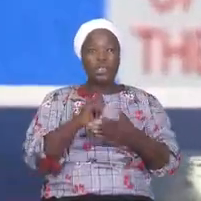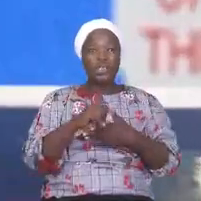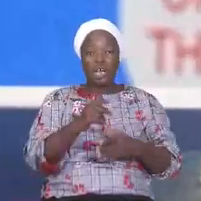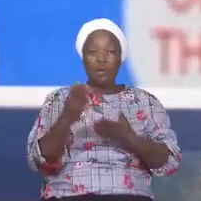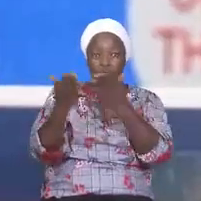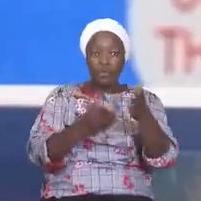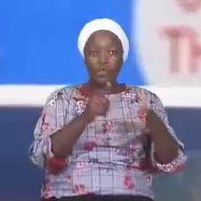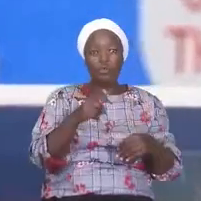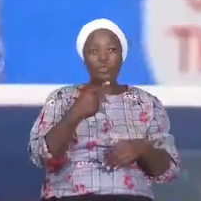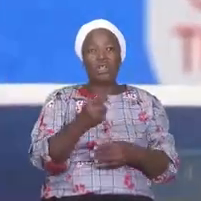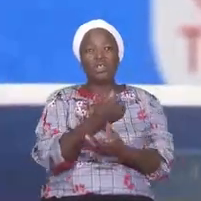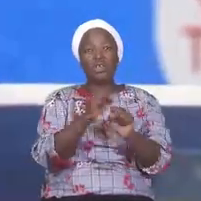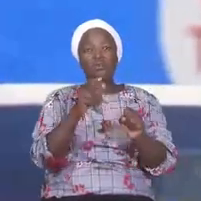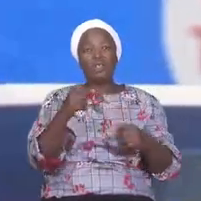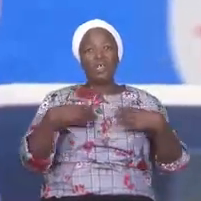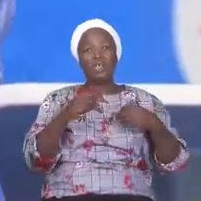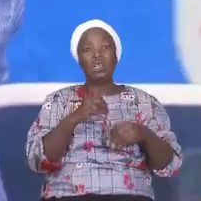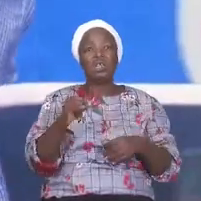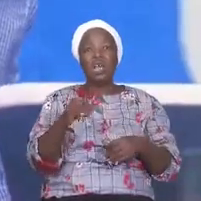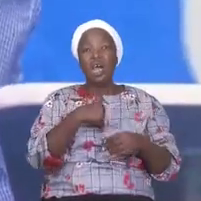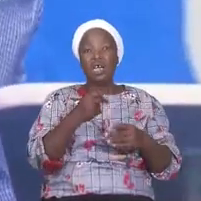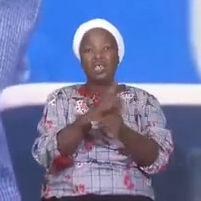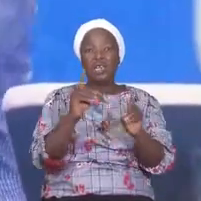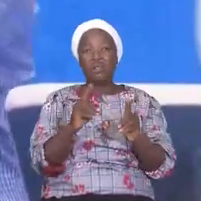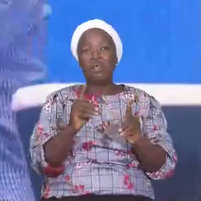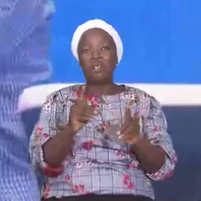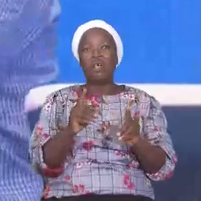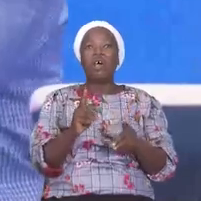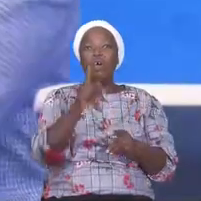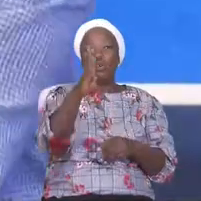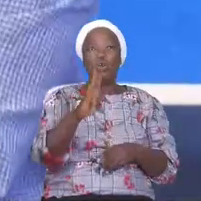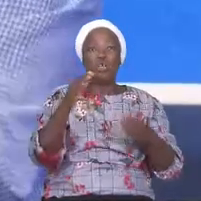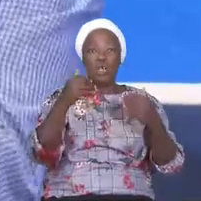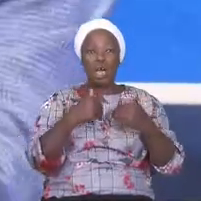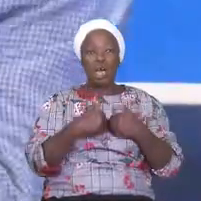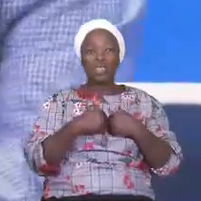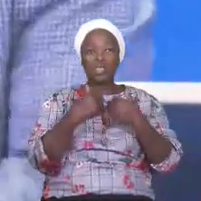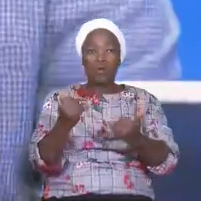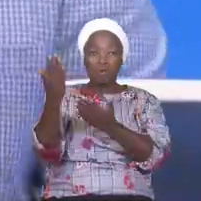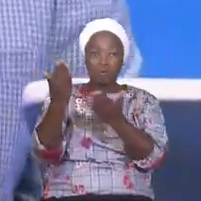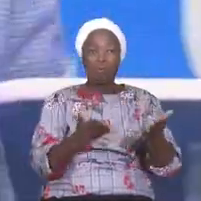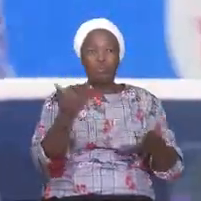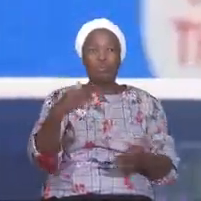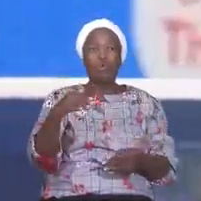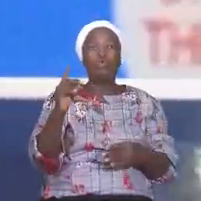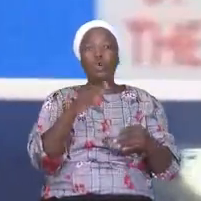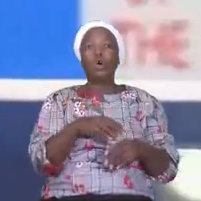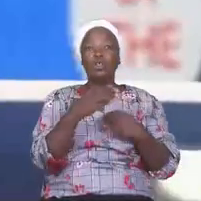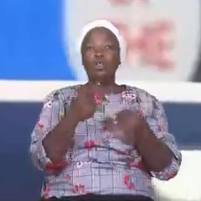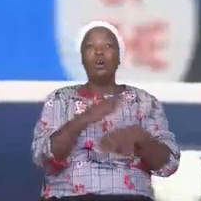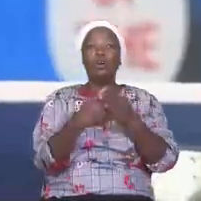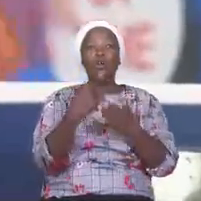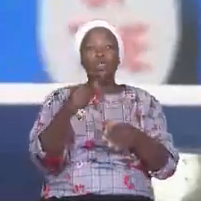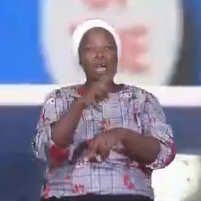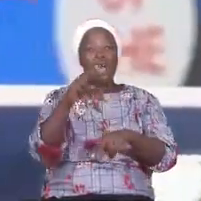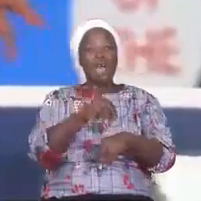pouvez être sauvé. Il n'y a pas de personnalité qui peut vous amener au salut, la guérison et la délivrance.